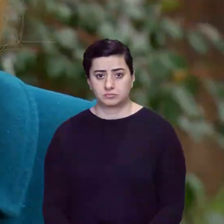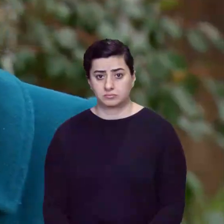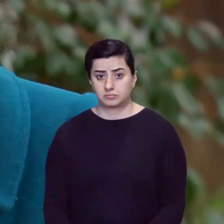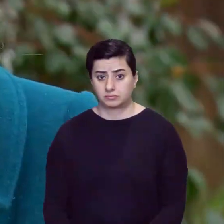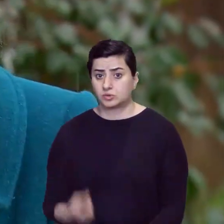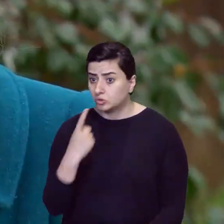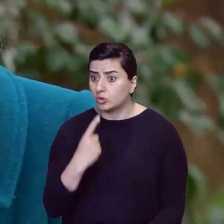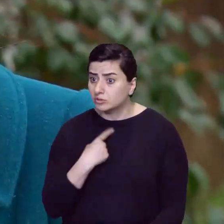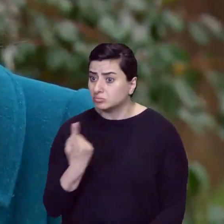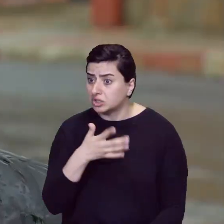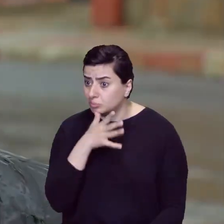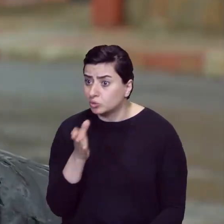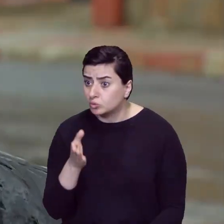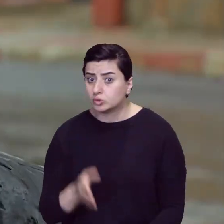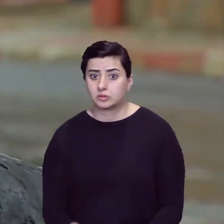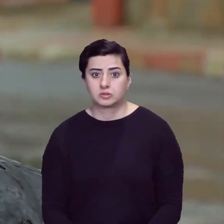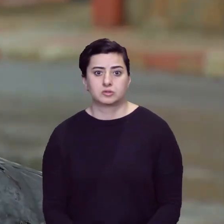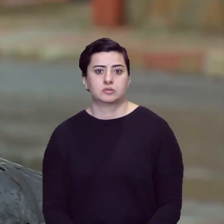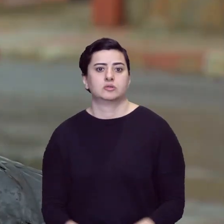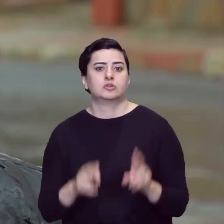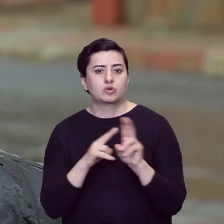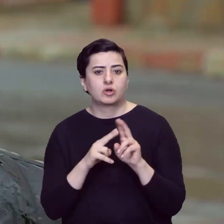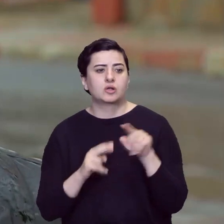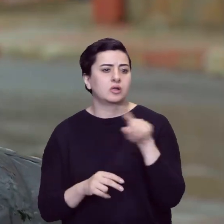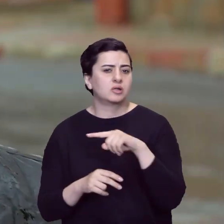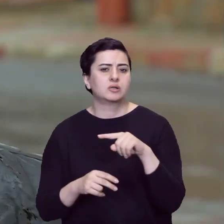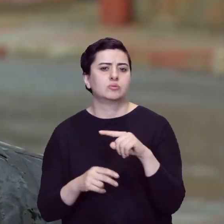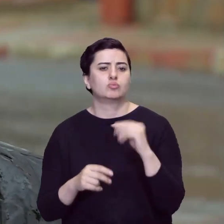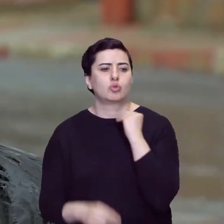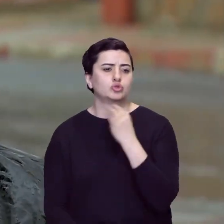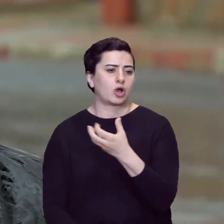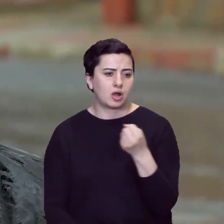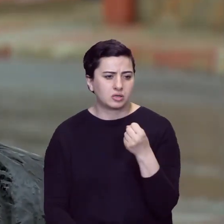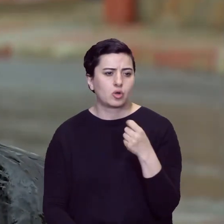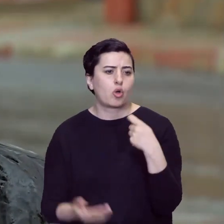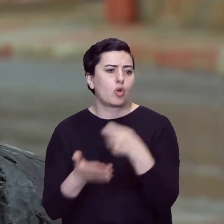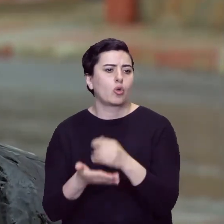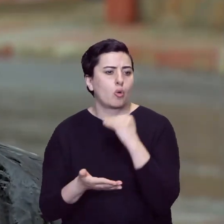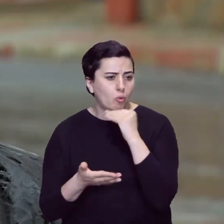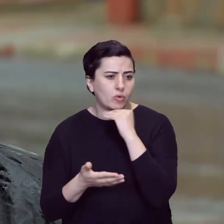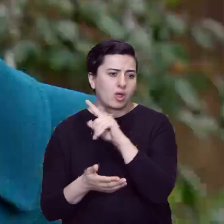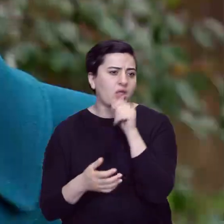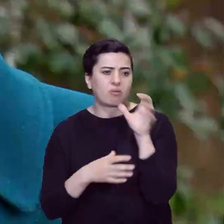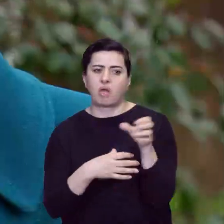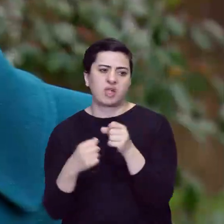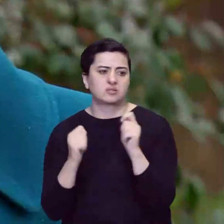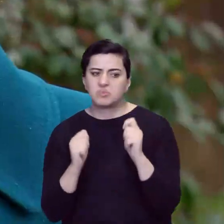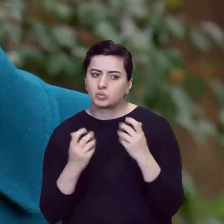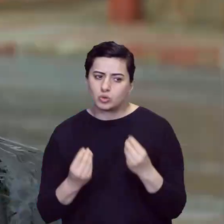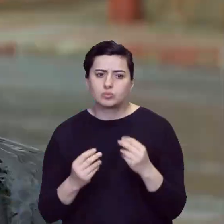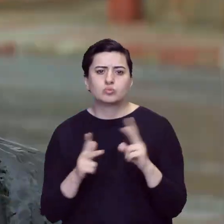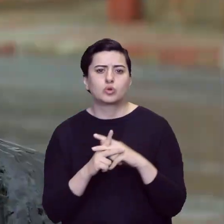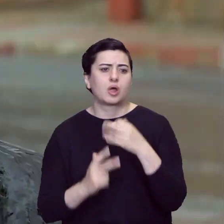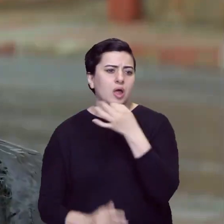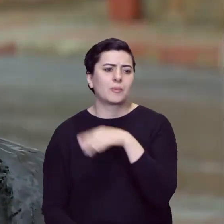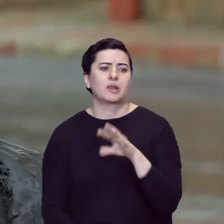Söylesene Alper, bir şey biliyorsan söyle. Koray tefecilerden borç aldı. Muhtemelen onu ödeyemeyince adamlar götürdü. Ama polise haber